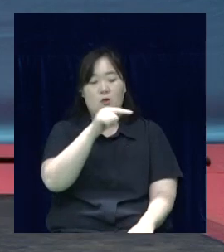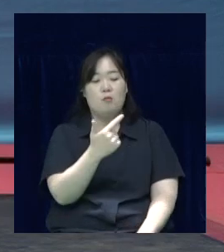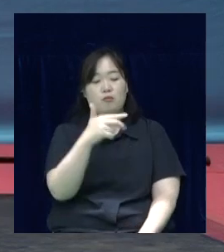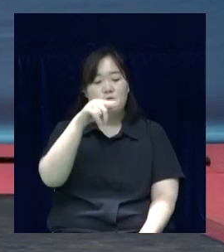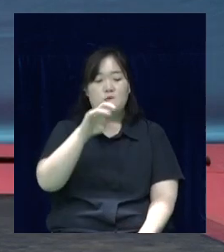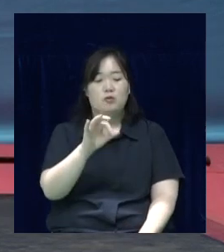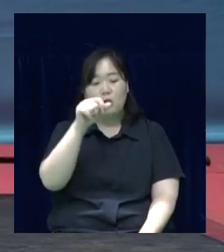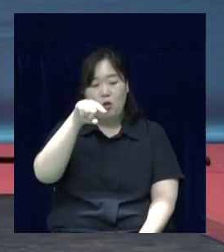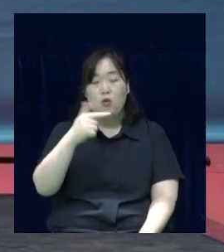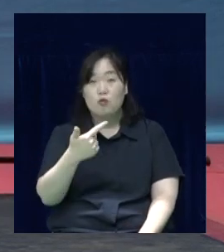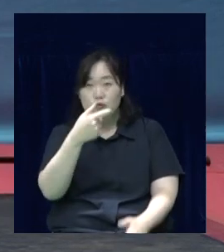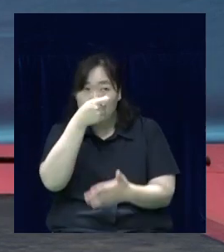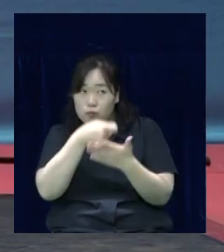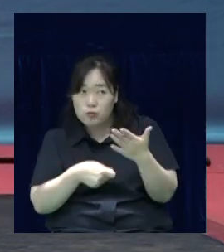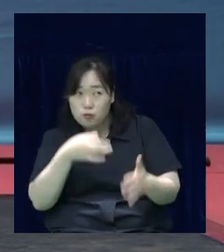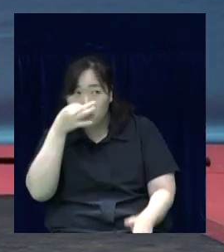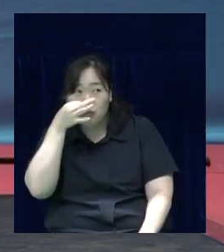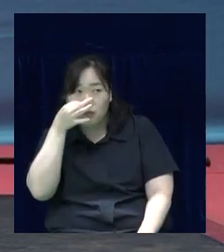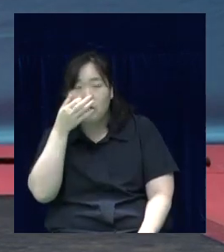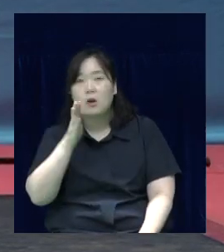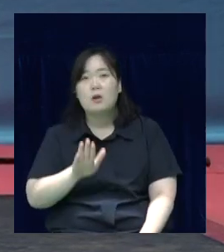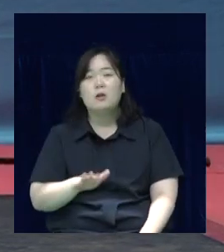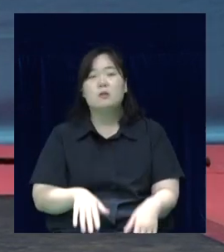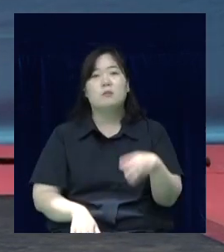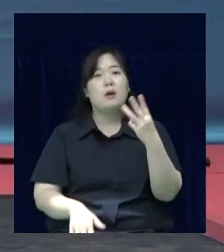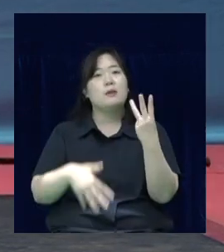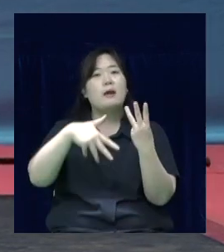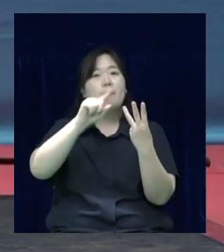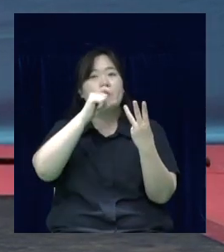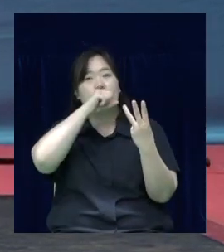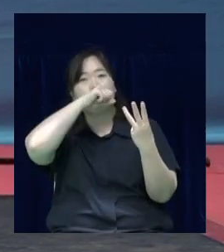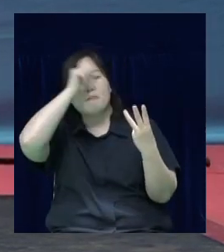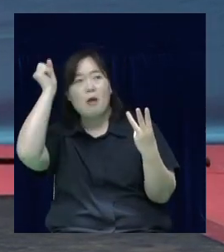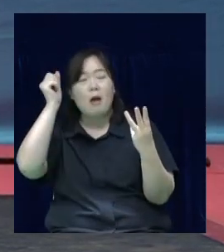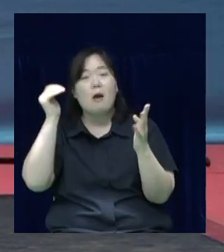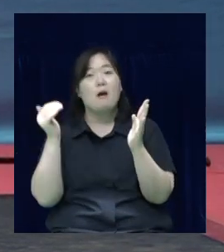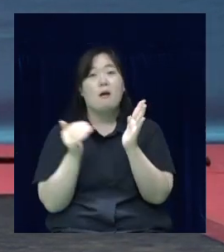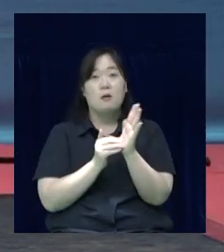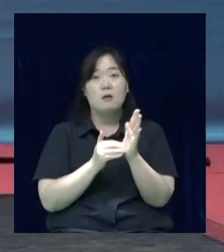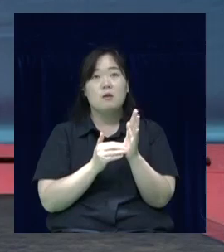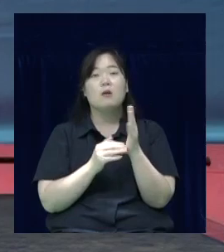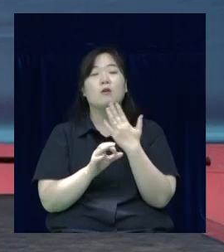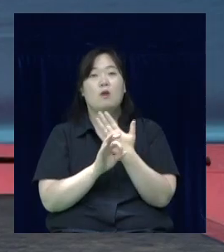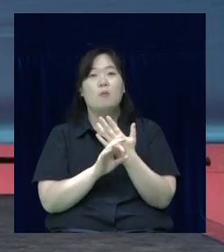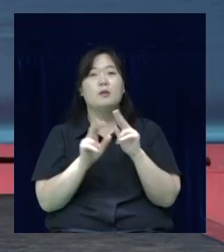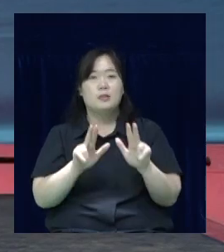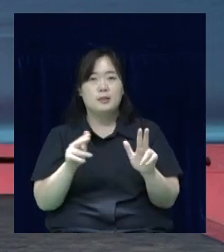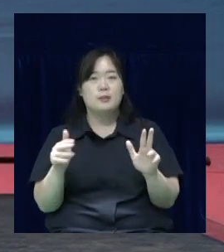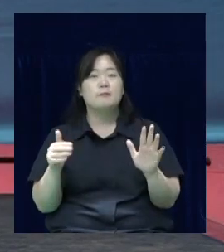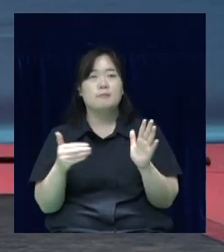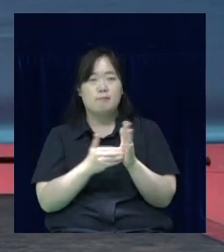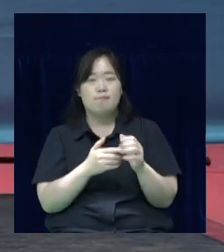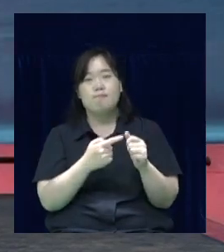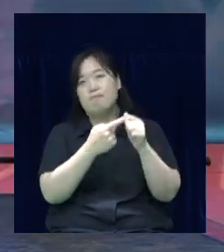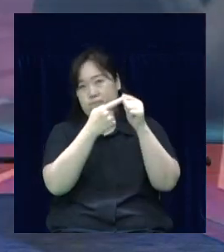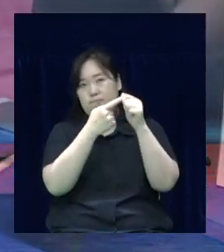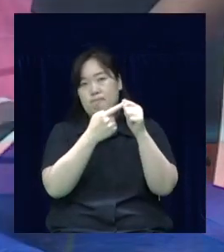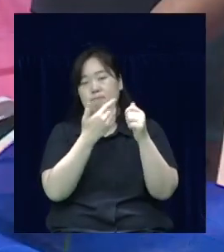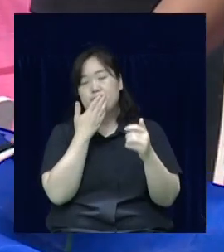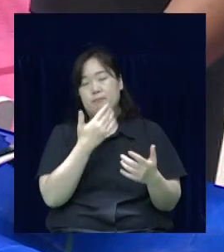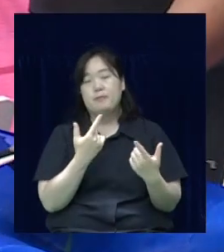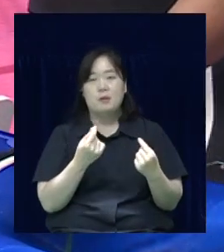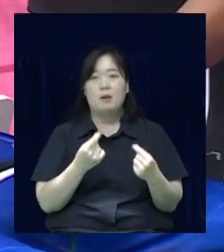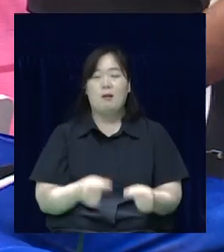기록을 뭐 살펴봐야 되겠지만 현재 이 시도까지 성공을 시킨다면 현재까지는 가장 많은 또 중량을 들게 되는 황찬호 선수고요. 예.